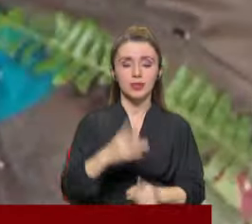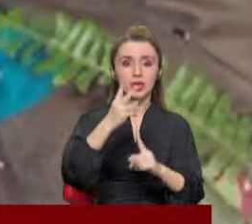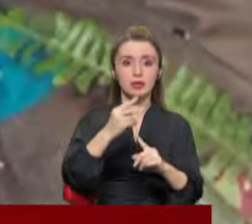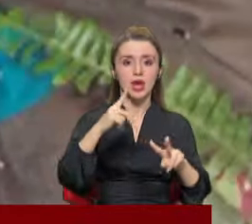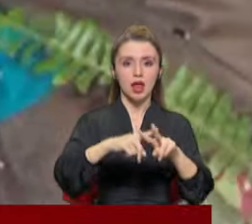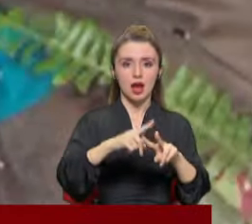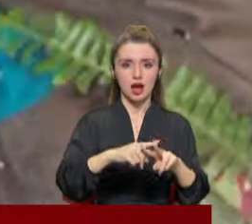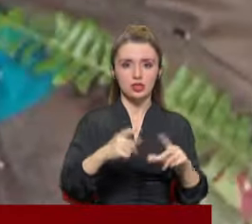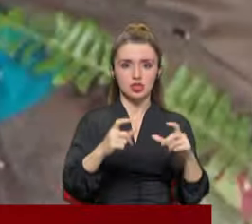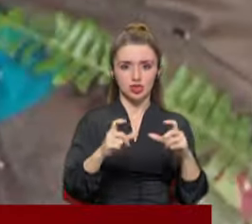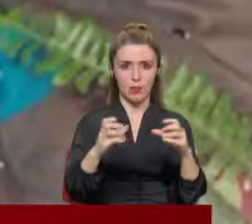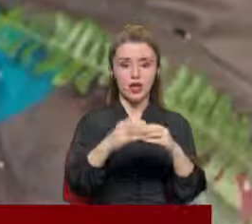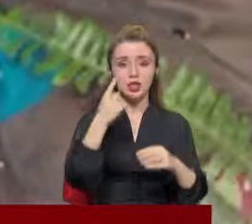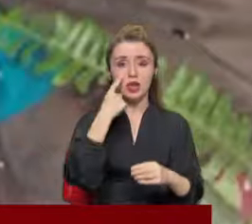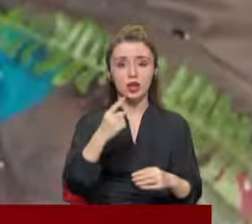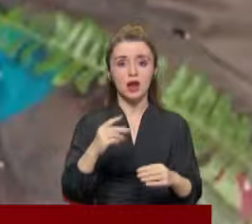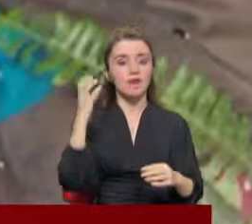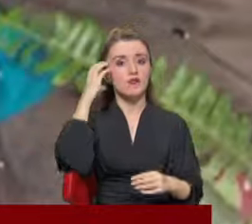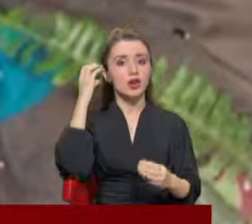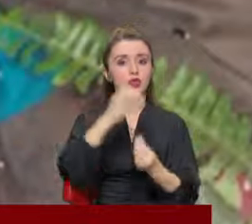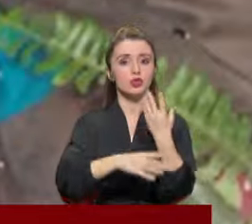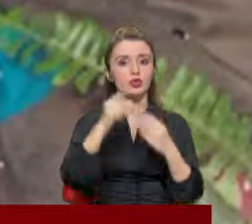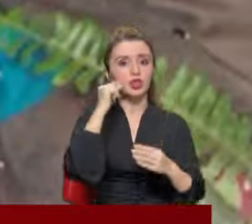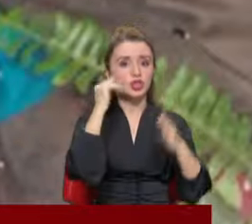Ağa cemaatinden Hiranur Vakfı'nın kurucusu Yusuf